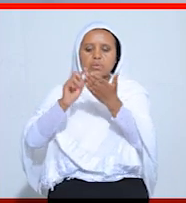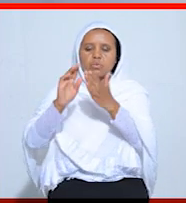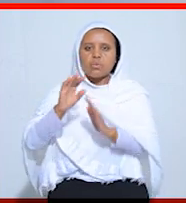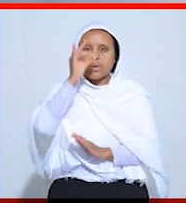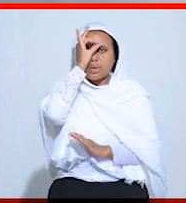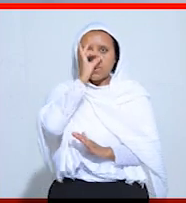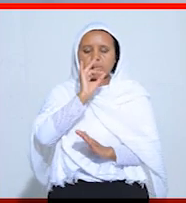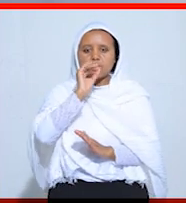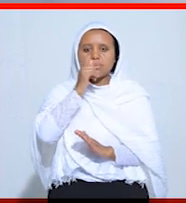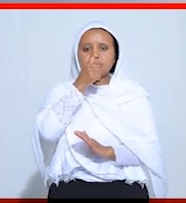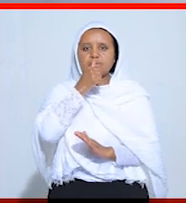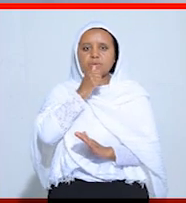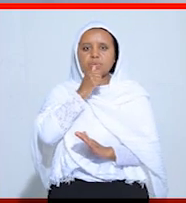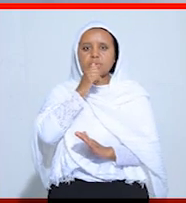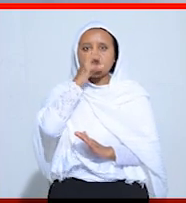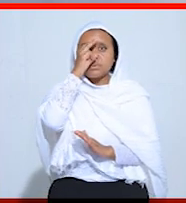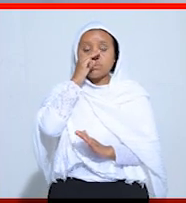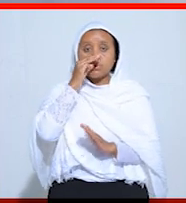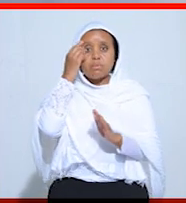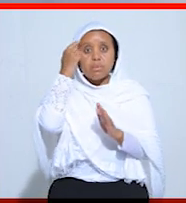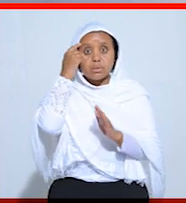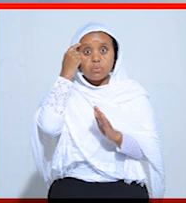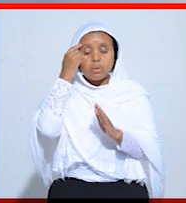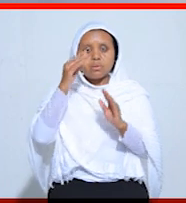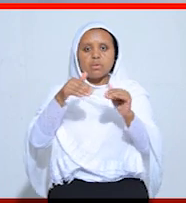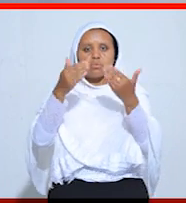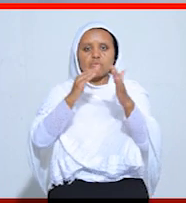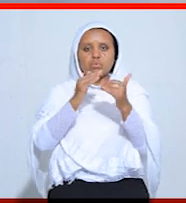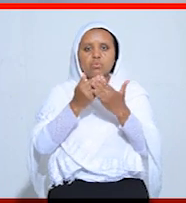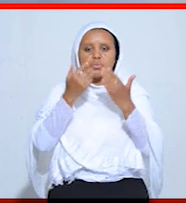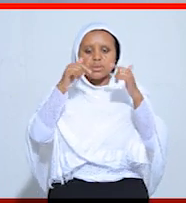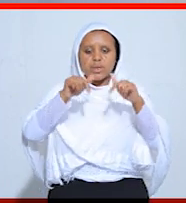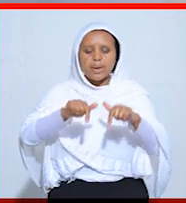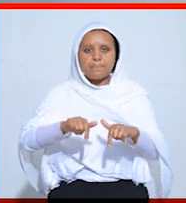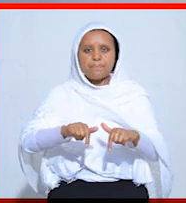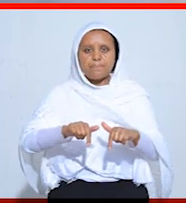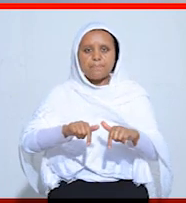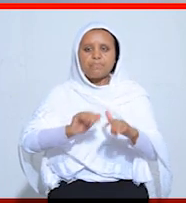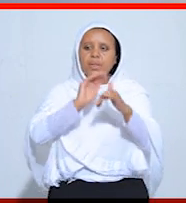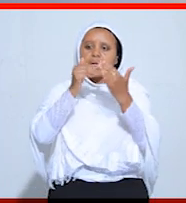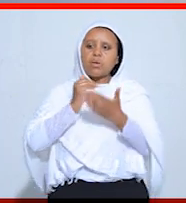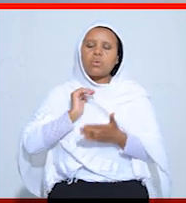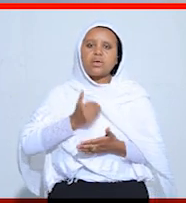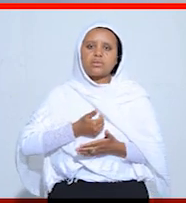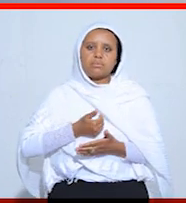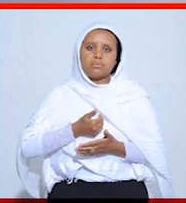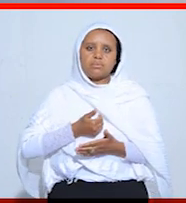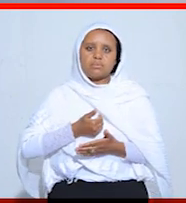ለቅዱሳን ሊቃውንት ምስጢሩን ጥበቡንና ማስተዋሉን እንደሰጣቸው ሁሉ ዛሬም ለሁላችንም